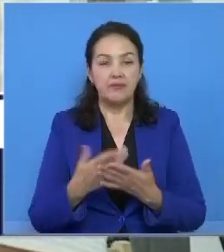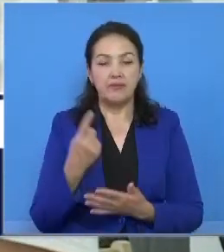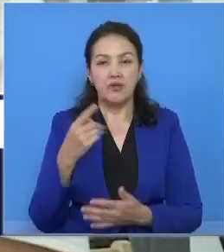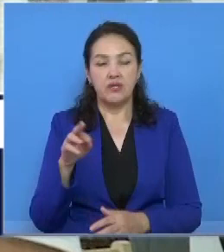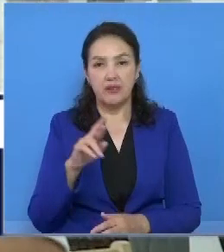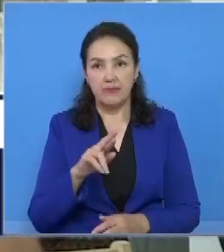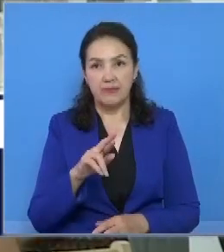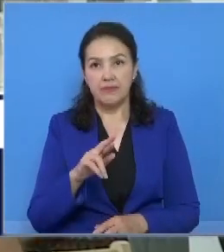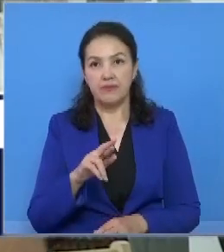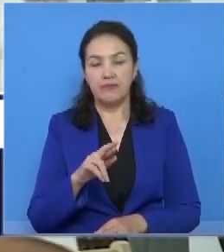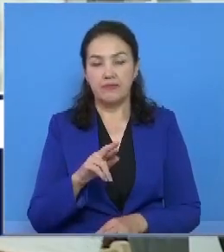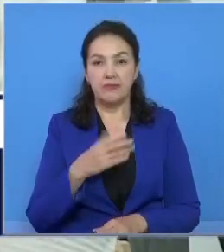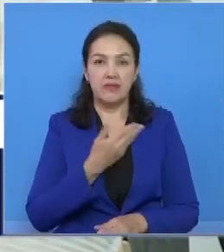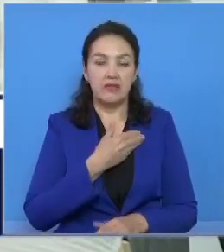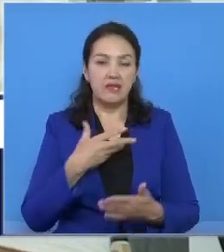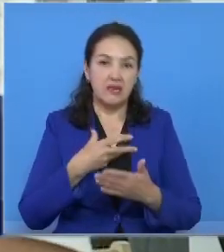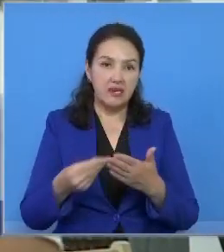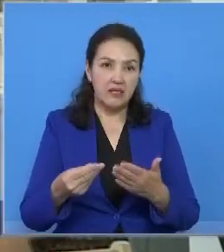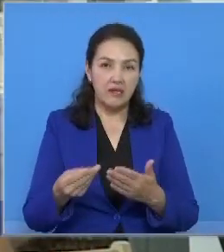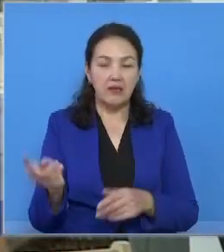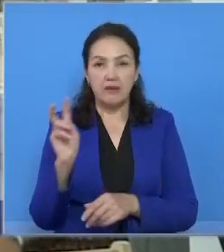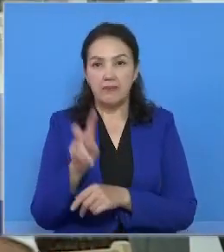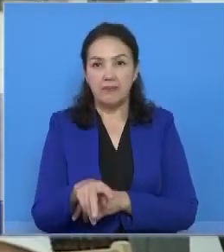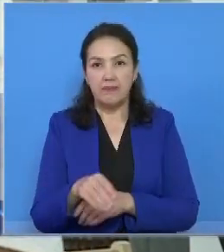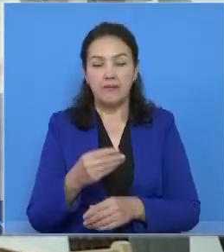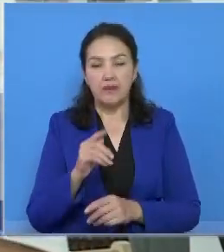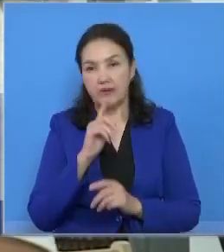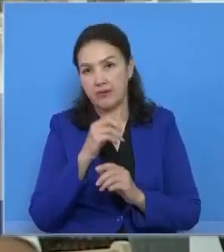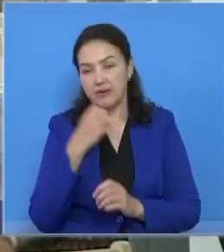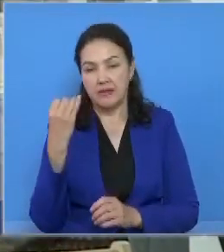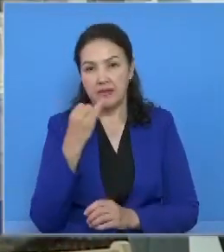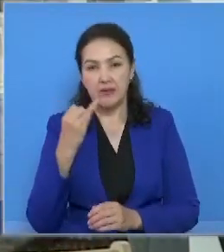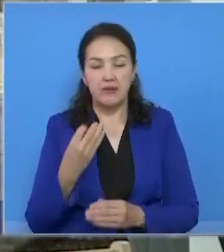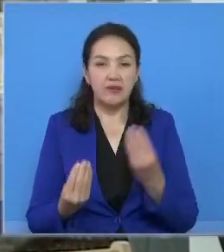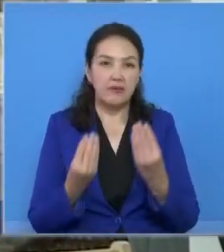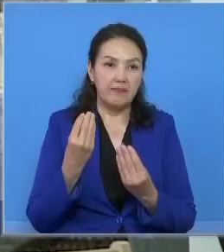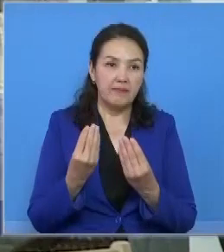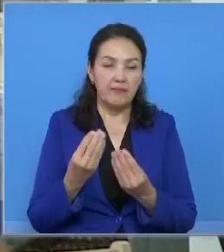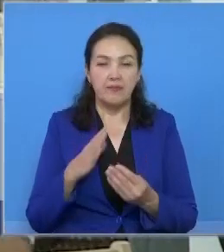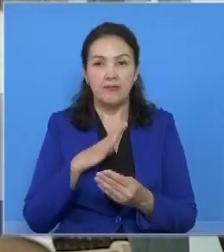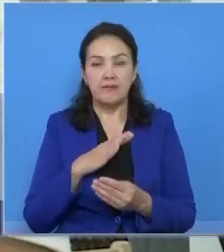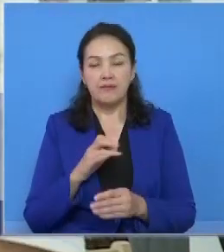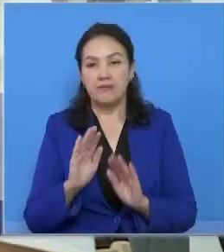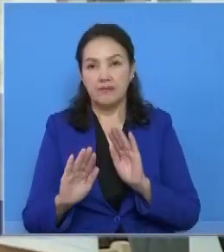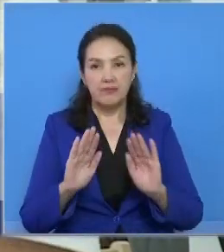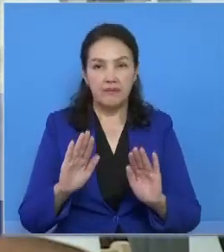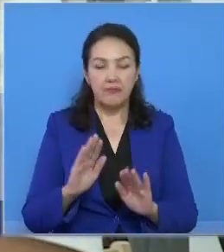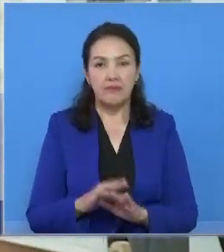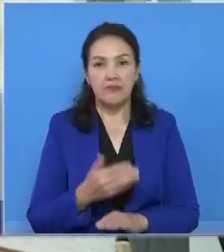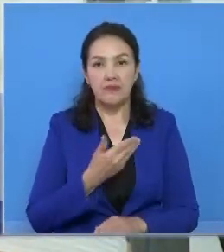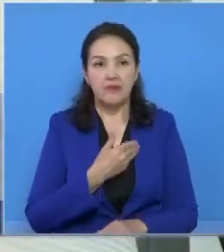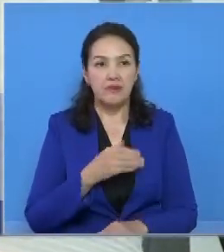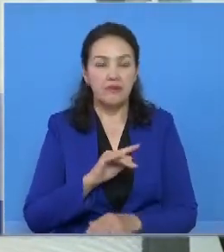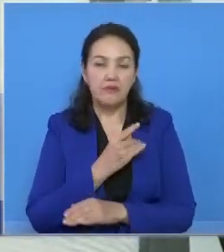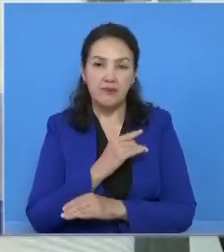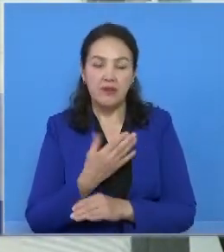1 июня, хотели закупиться, пришли, а тут сюрприз с аниматором. Еще вот стенды. Хоть у меня